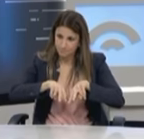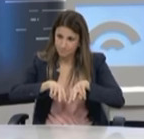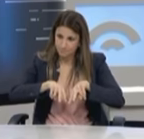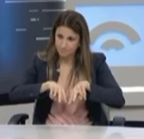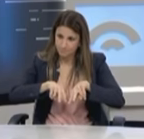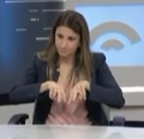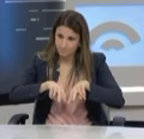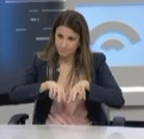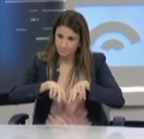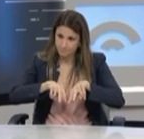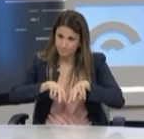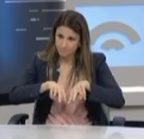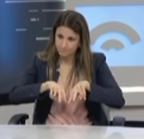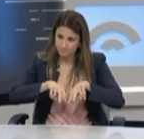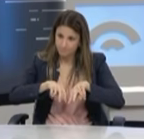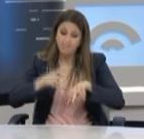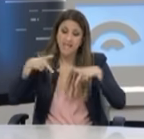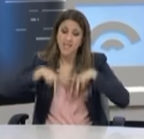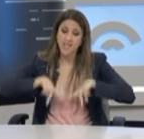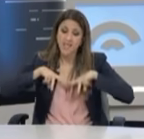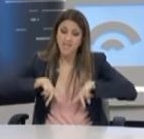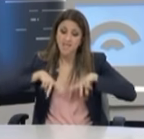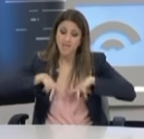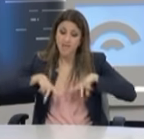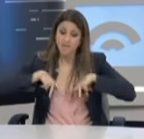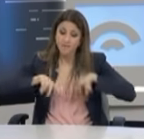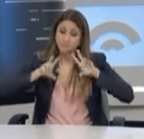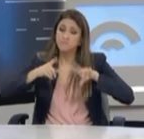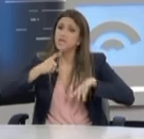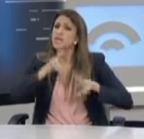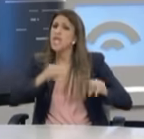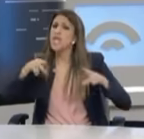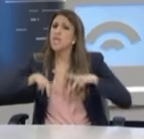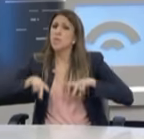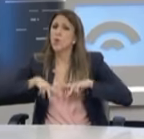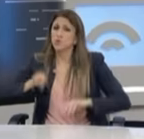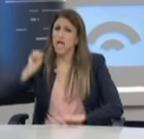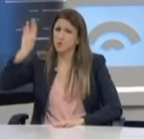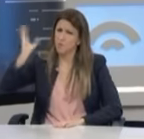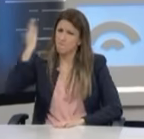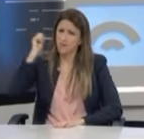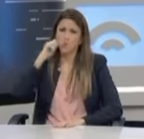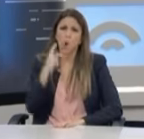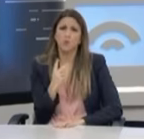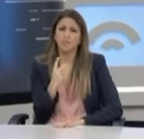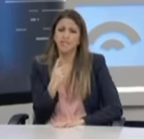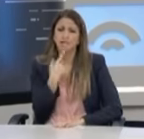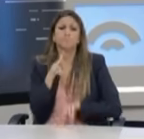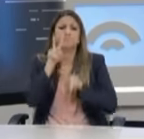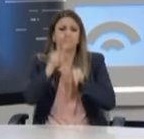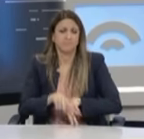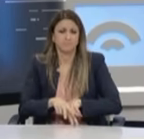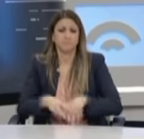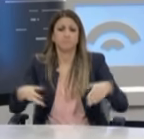το υπερήφανος και χαμογελαστός αποπεμφθής υπουργός κύριος Σκοτζιάς, που αναγνωρίζει μακεδονική